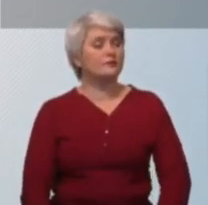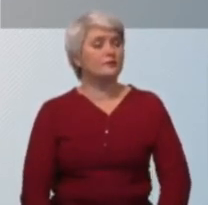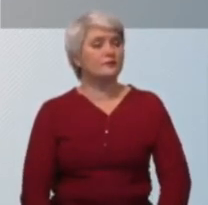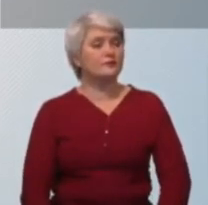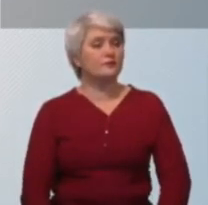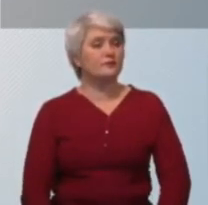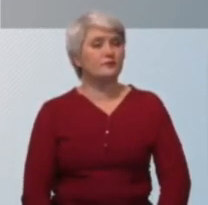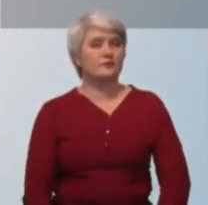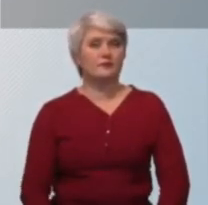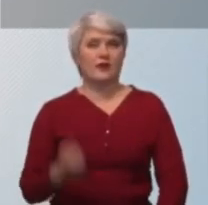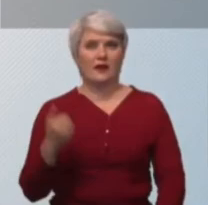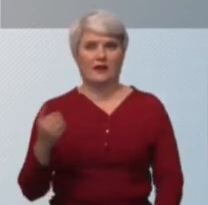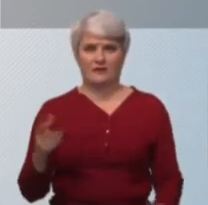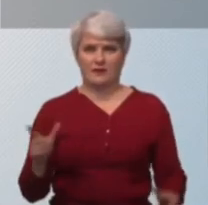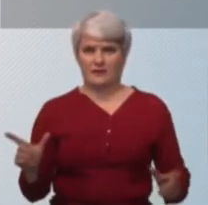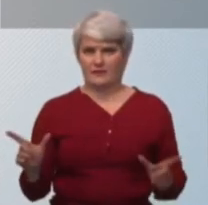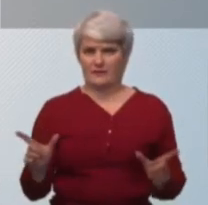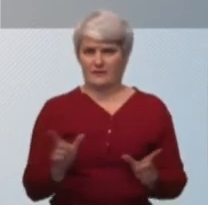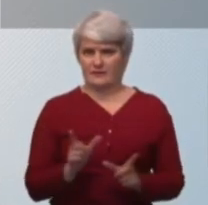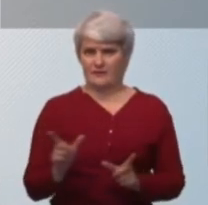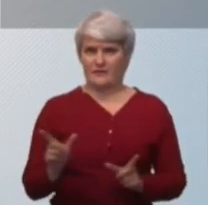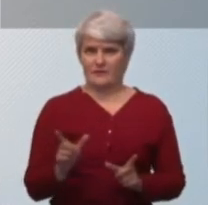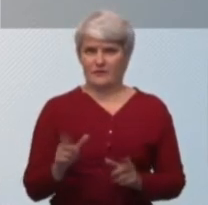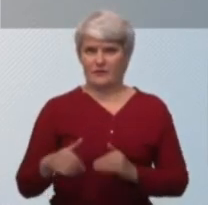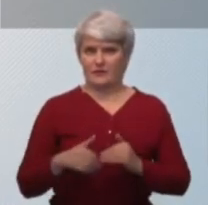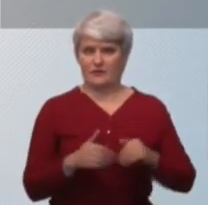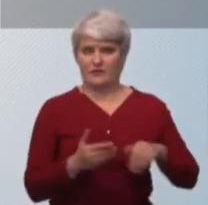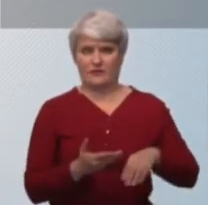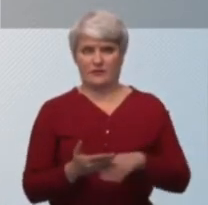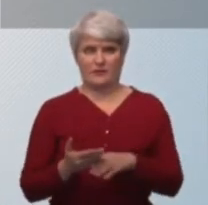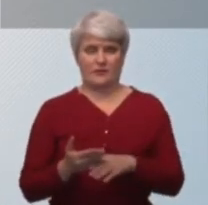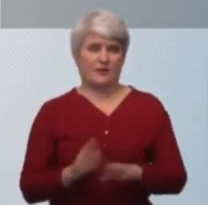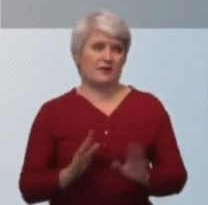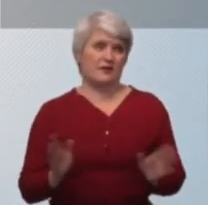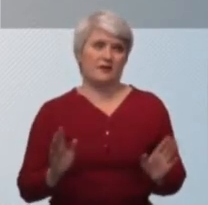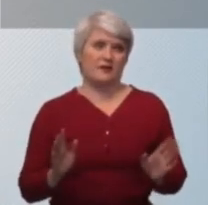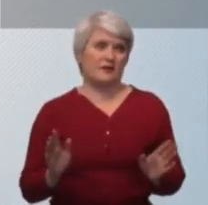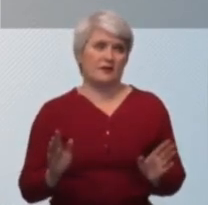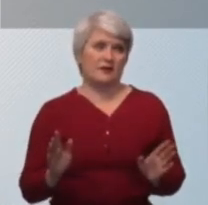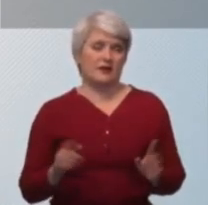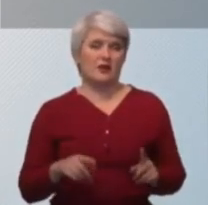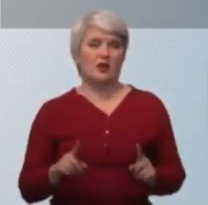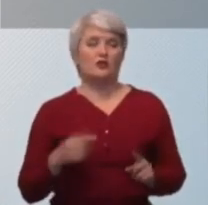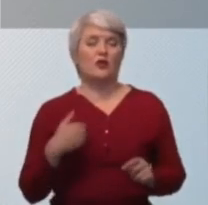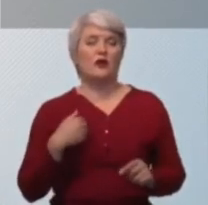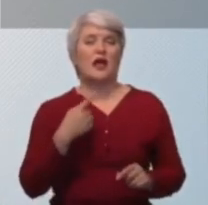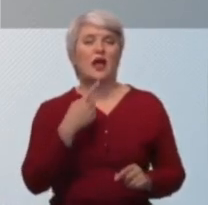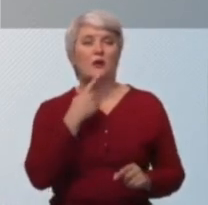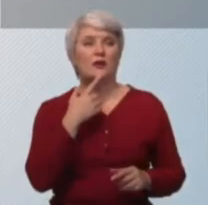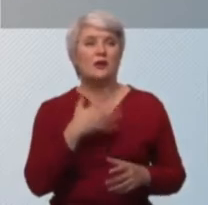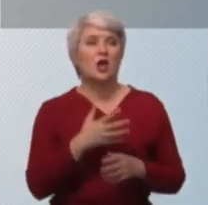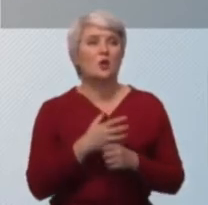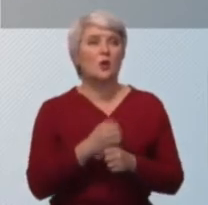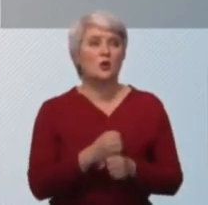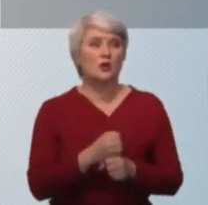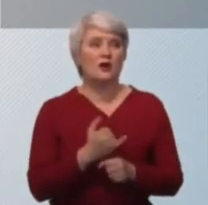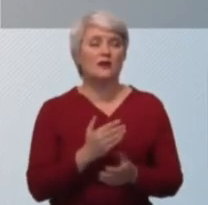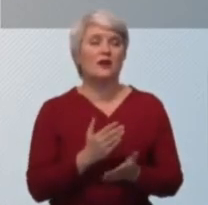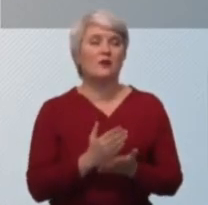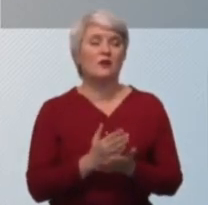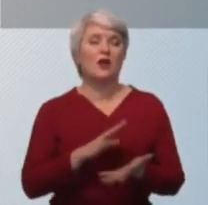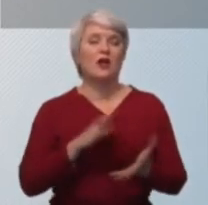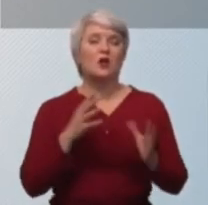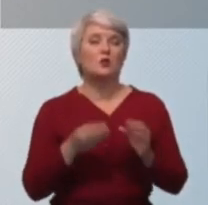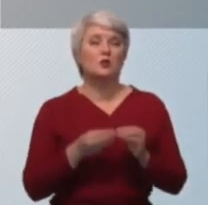вы играете в паре, в одной связи с вашим визави? Я думаю, что то, что я пытался дожать, наверное, и явилось